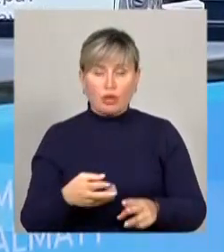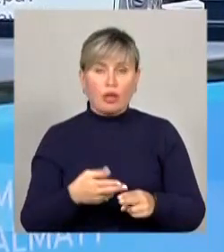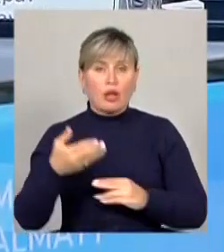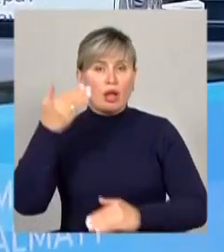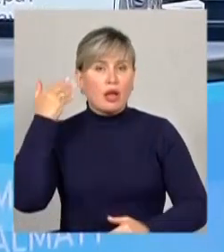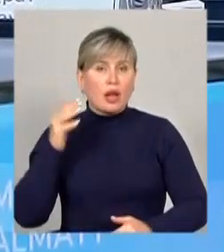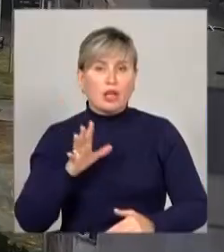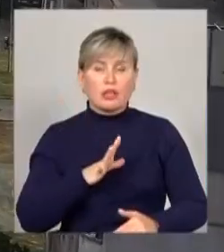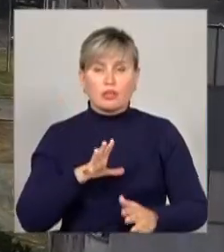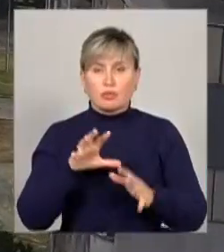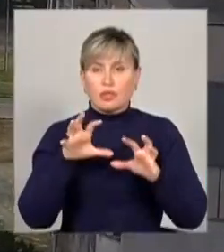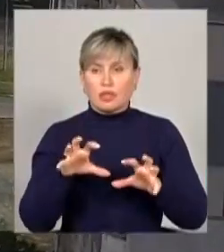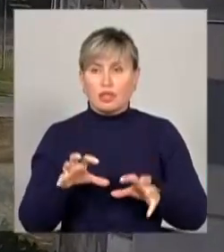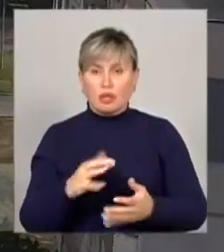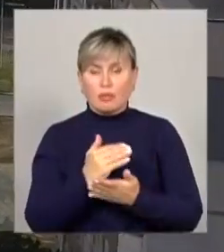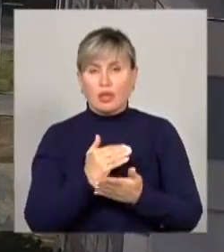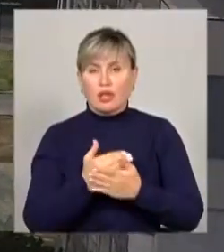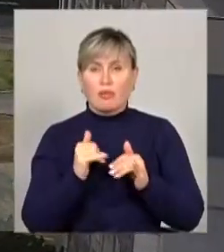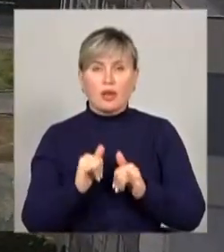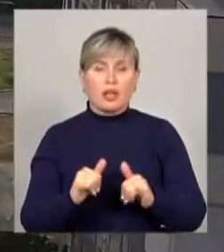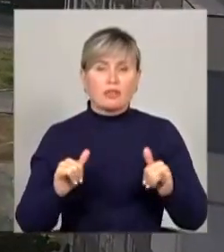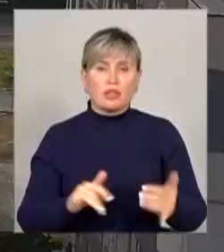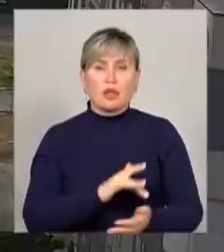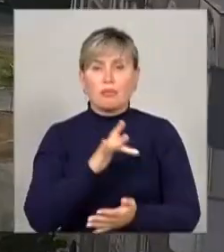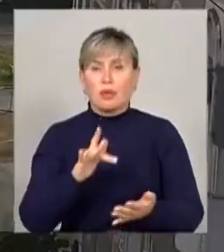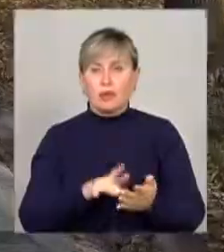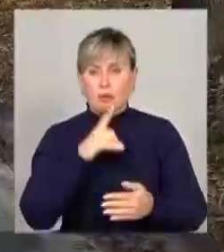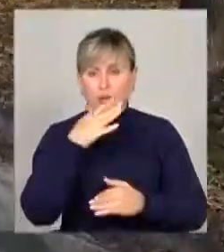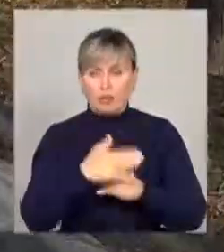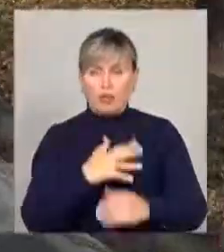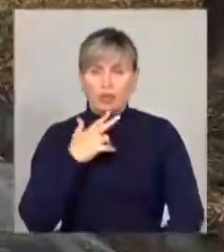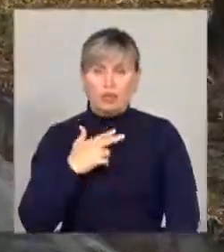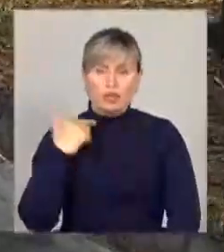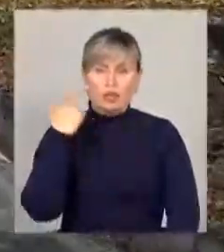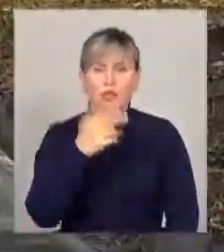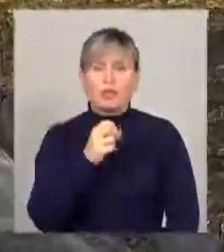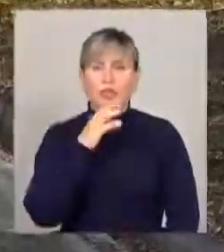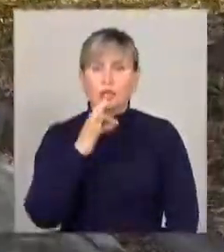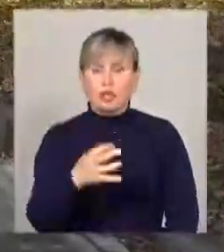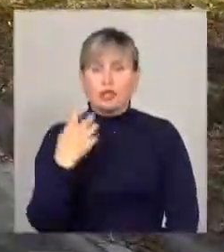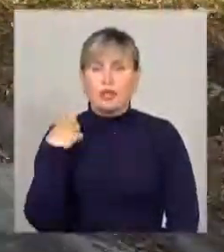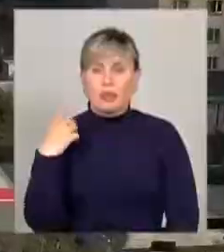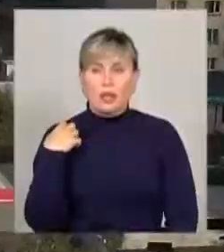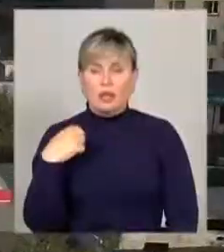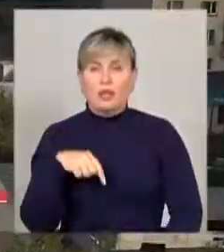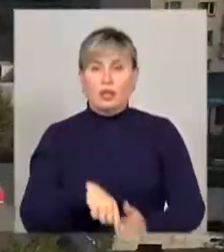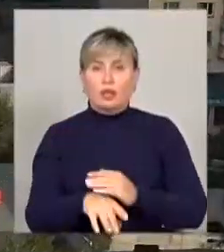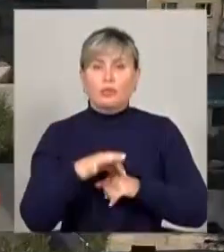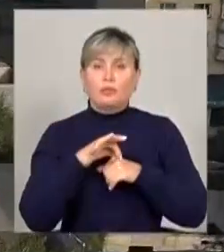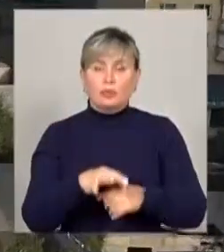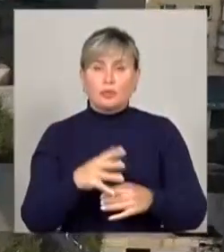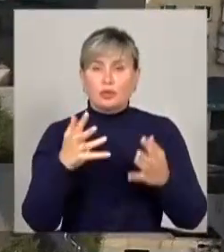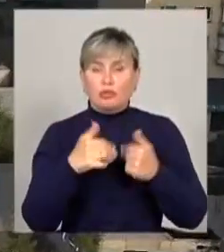базе основных приоритетов программы развития мегаполиса на ближайшие 3 года. Как отметил градоначальник, уточнение проводится за